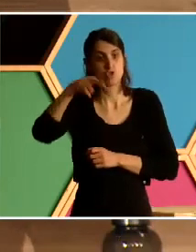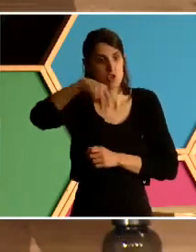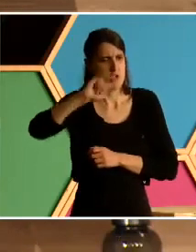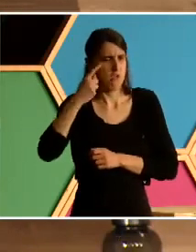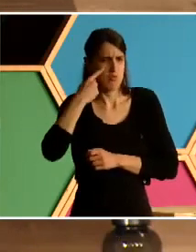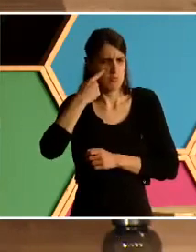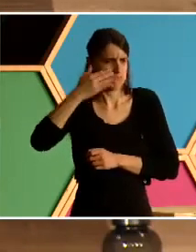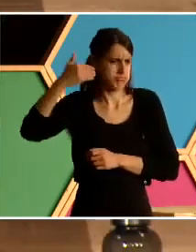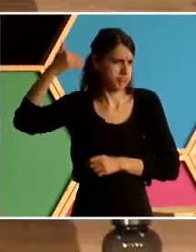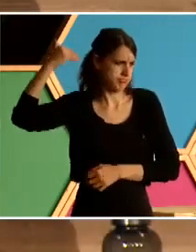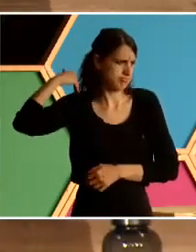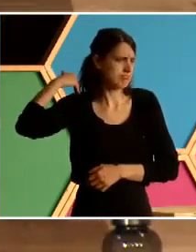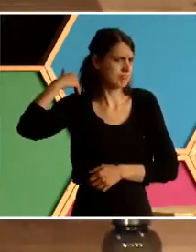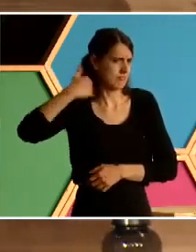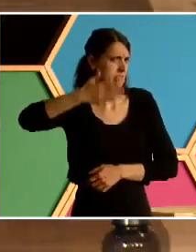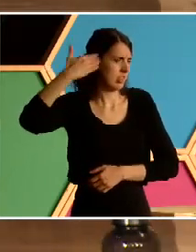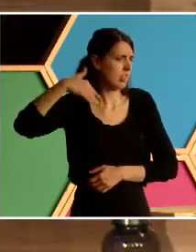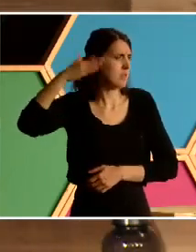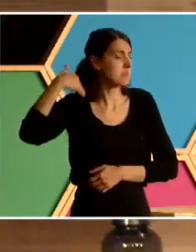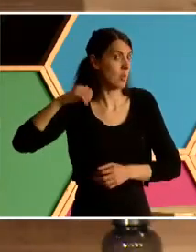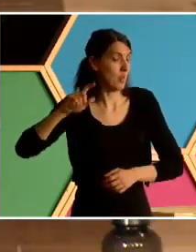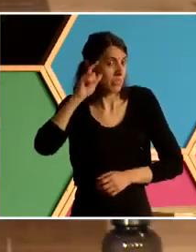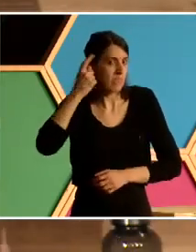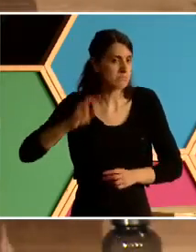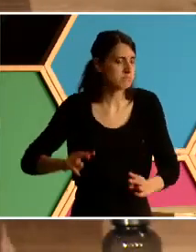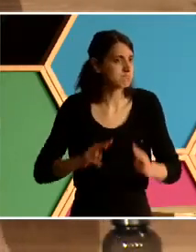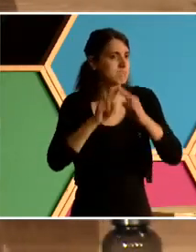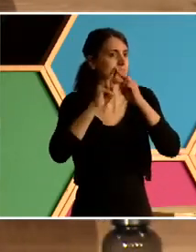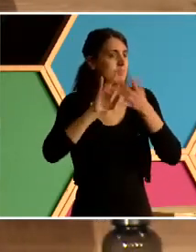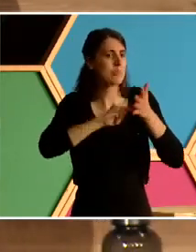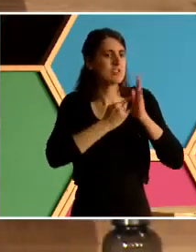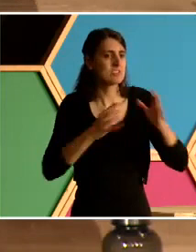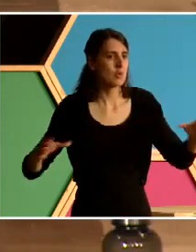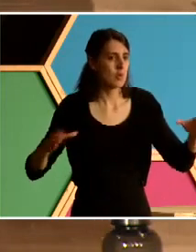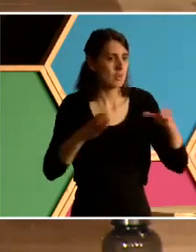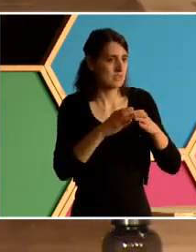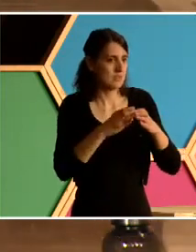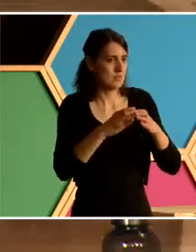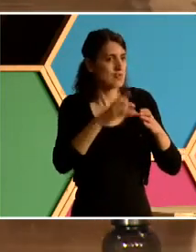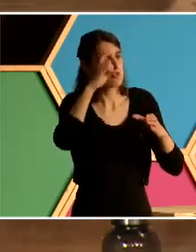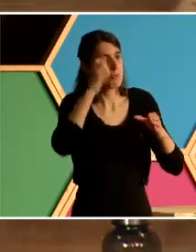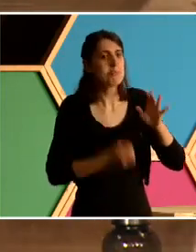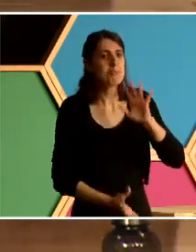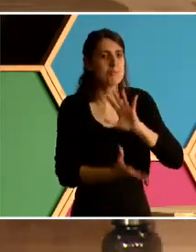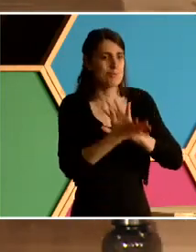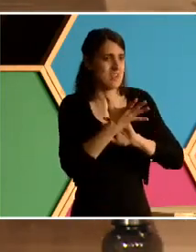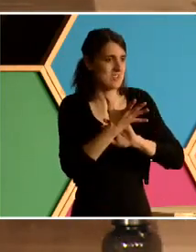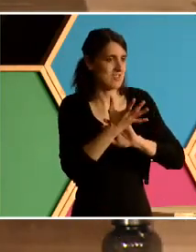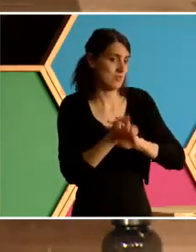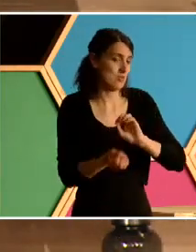conèixer-los, l'Arcadi el coneixia d'abans, però vam coincidir en un projecte col·lectiu que es deia Procés Constituent i que volia